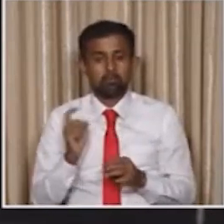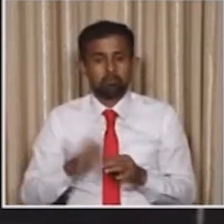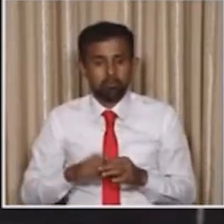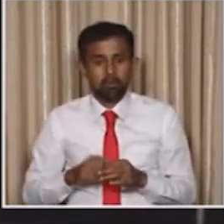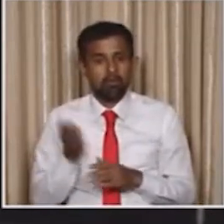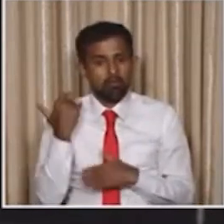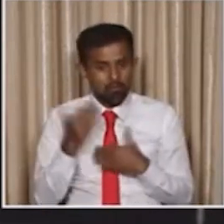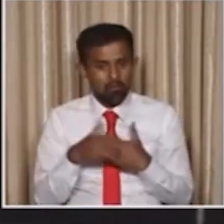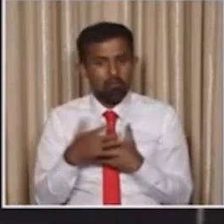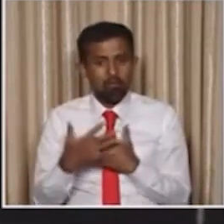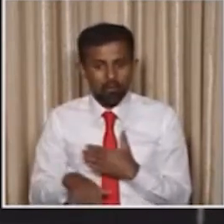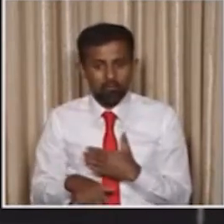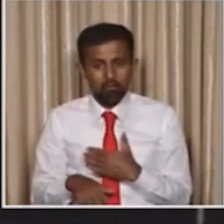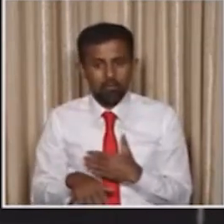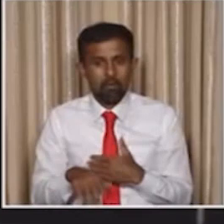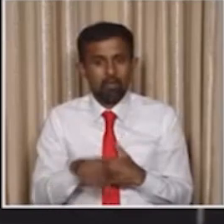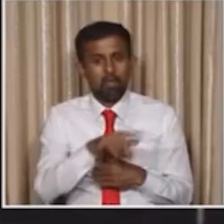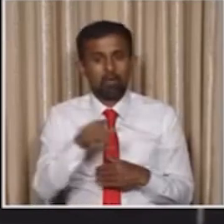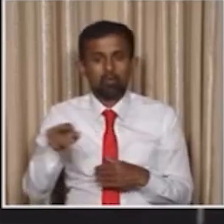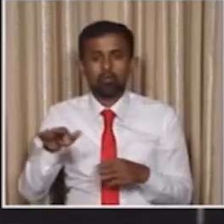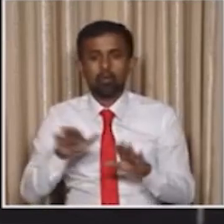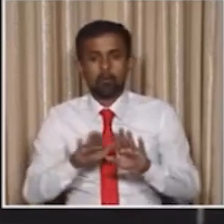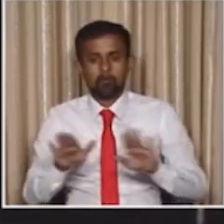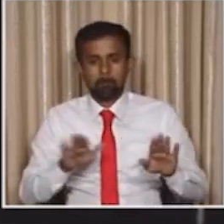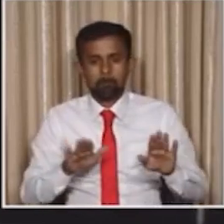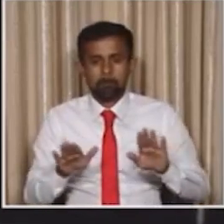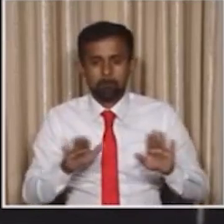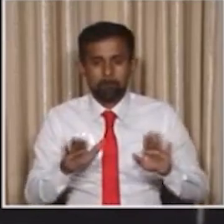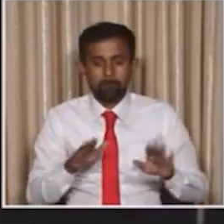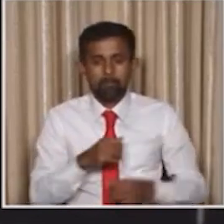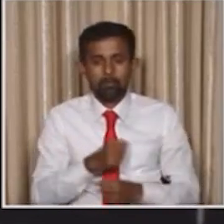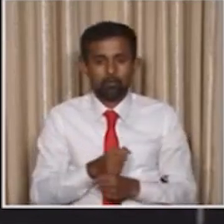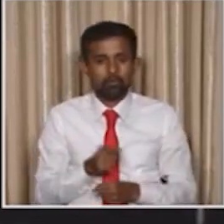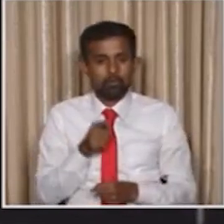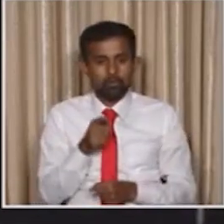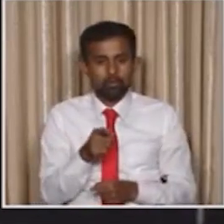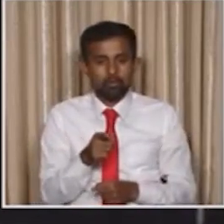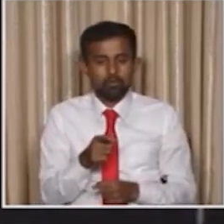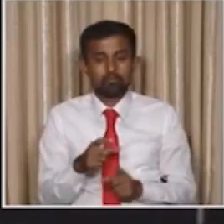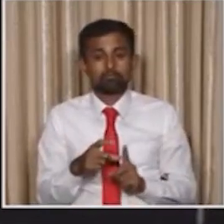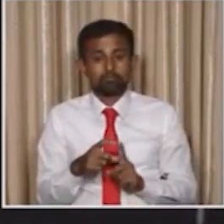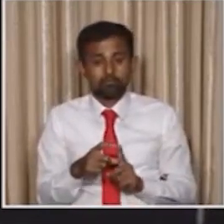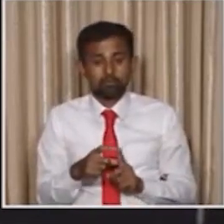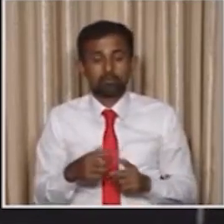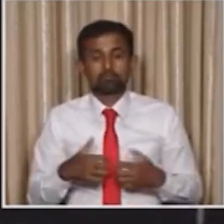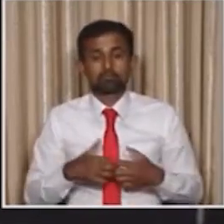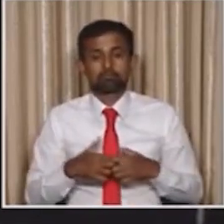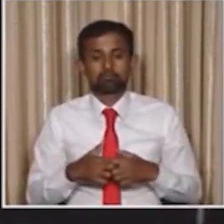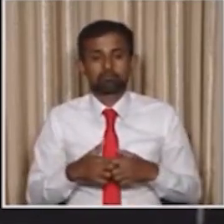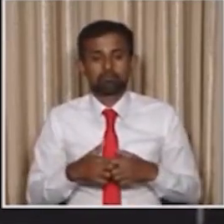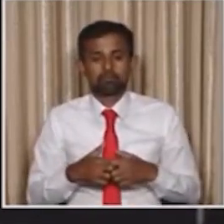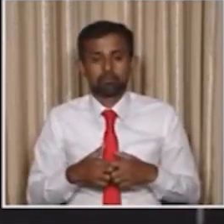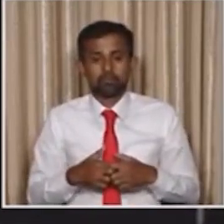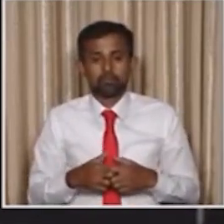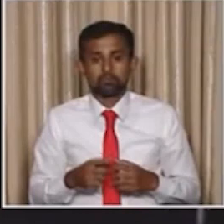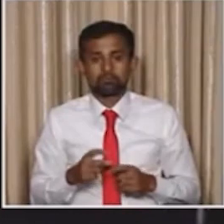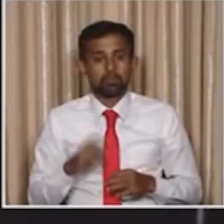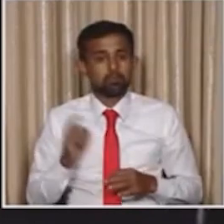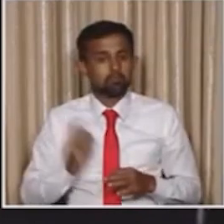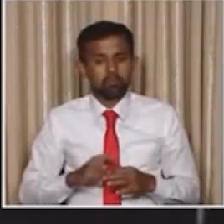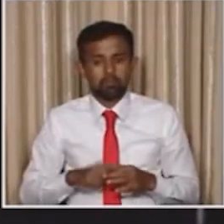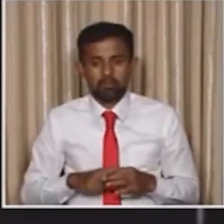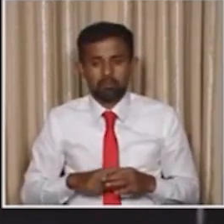මතුවෙලා තිබුණා. කවුරු පාලනය කළත් පාලනය කරන ආණ්ඩුවට මේක බරපතල ඛේද වාචකයක්, බරපතල